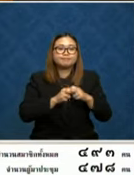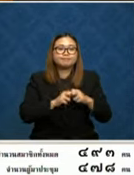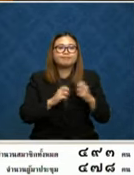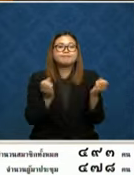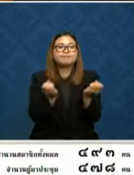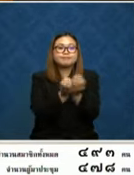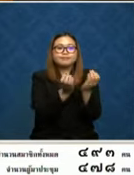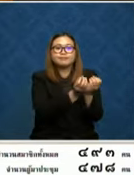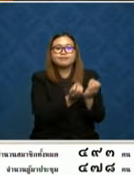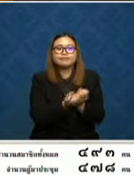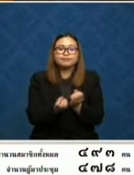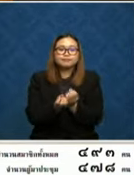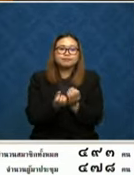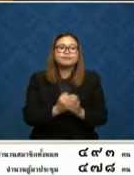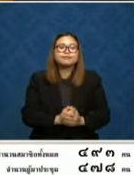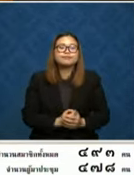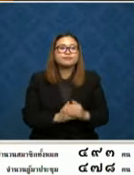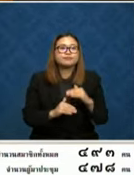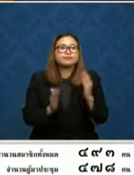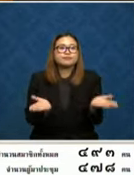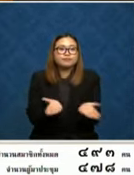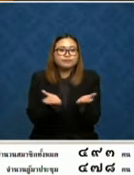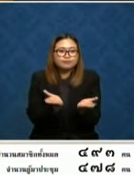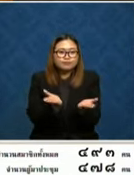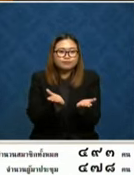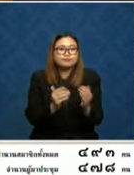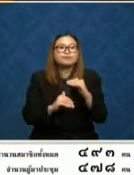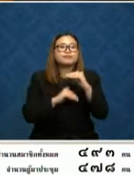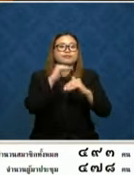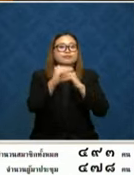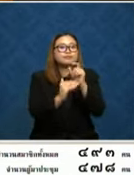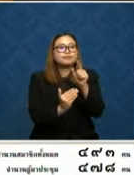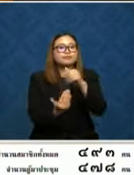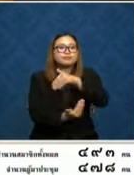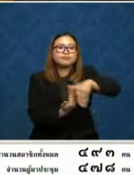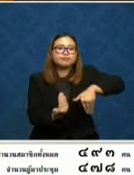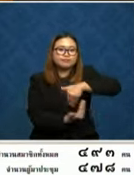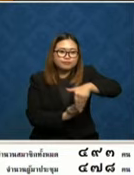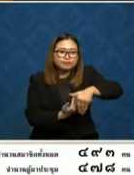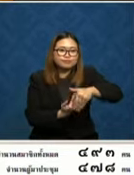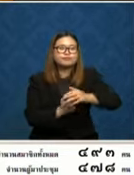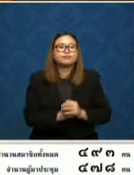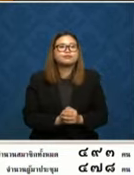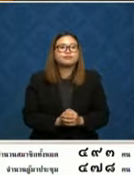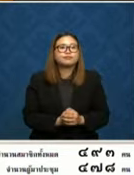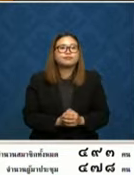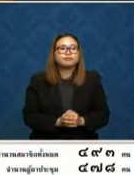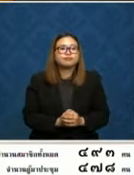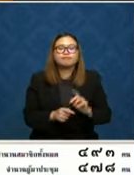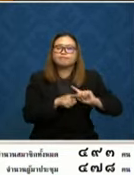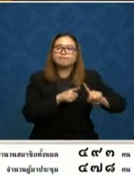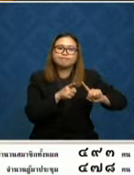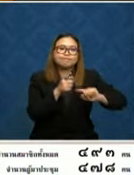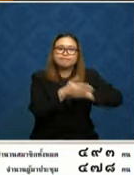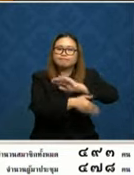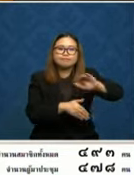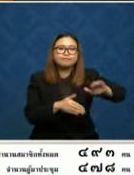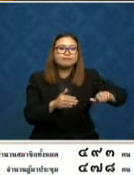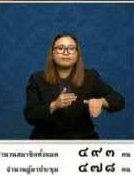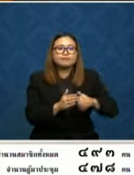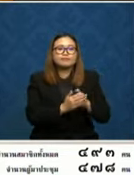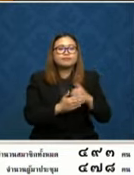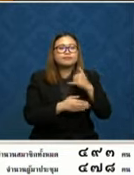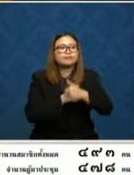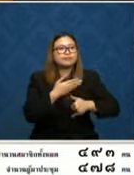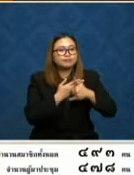บต่อความมั่นคงส่งเสริมความร่วมมือด้านเศรษฐกิจความร่วมมือเพื่อพัฒนา ด้านต่างๆระหว่างประเทศนะครับการเ